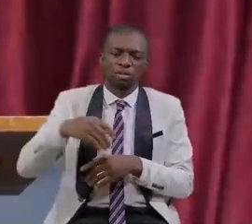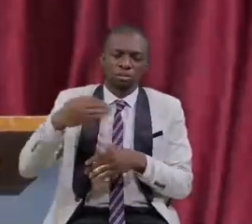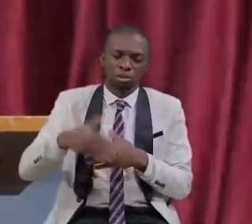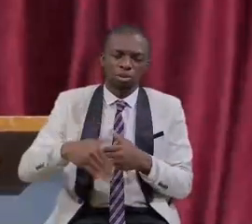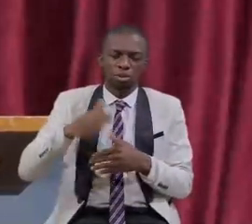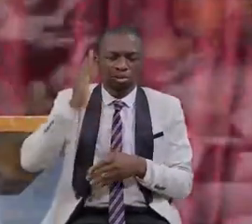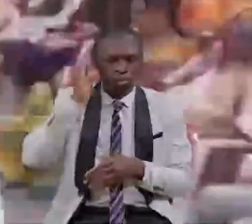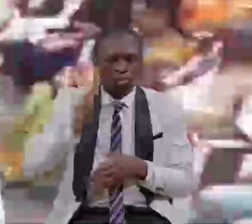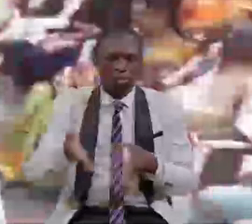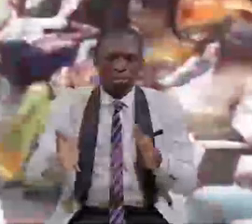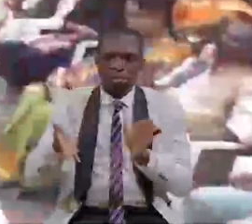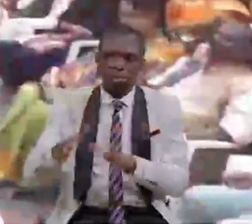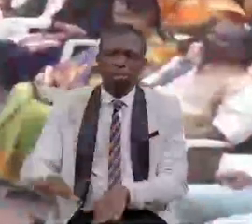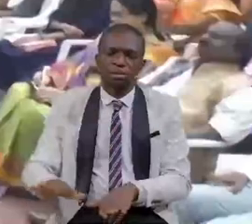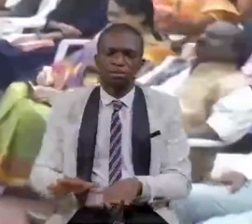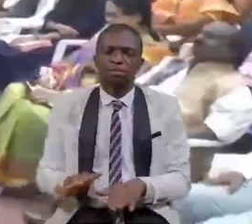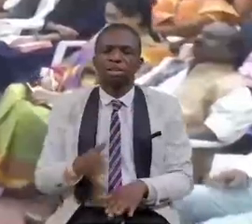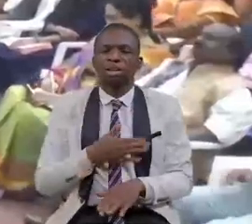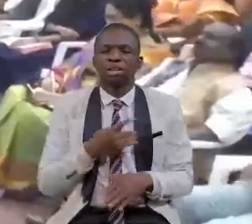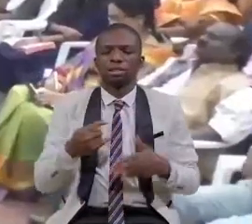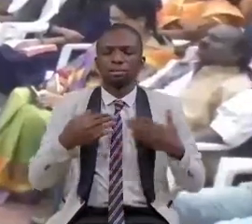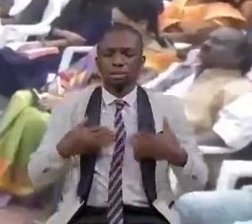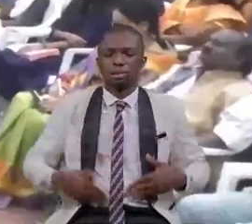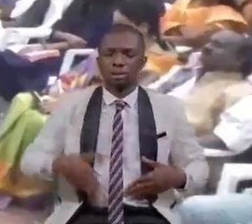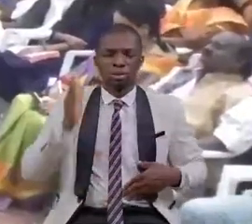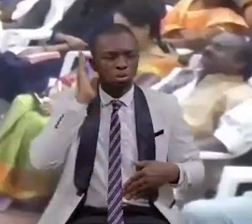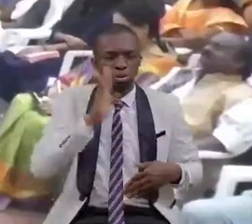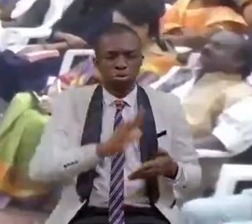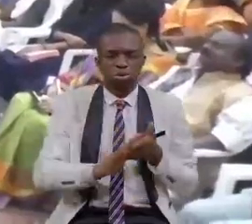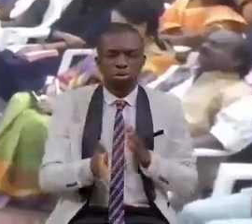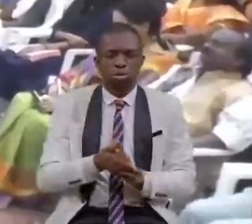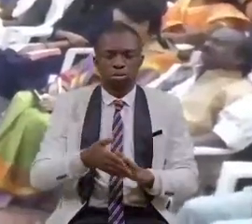mourra, le corps sera enseveli.